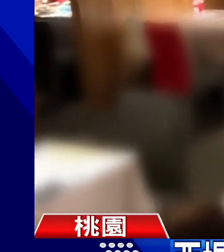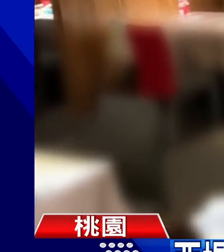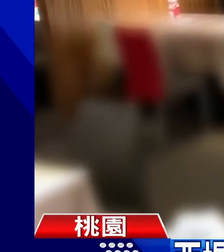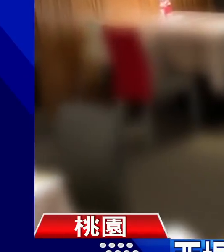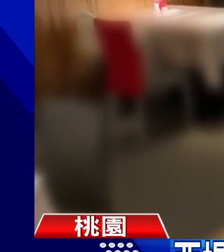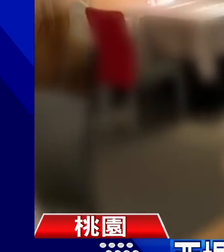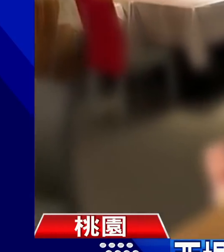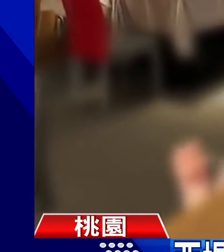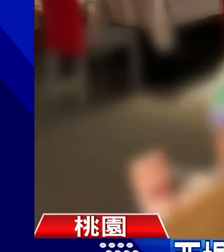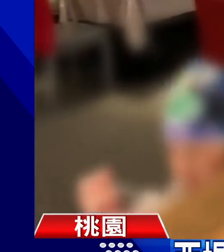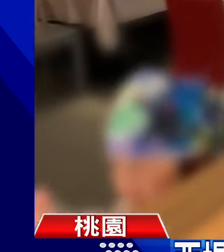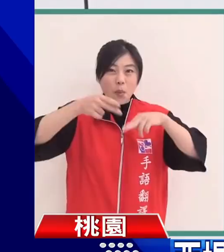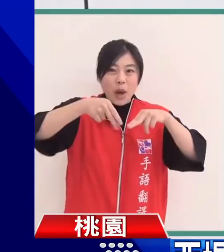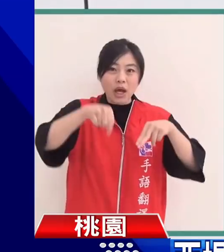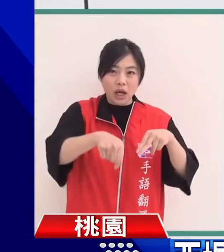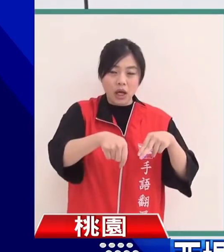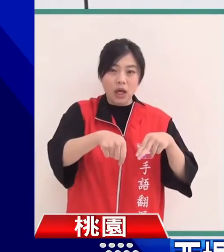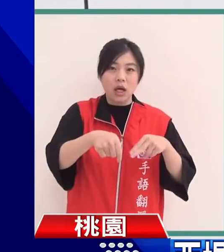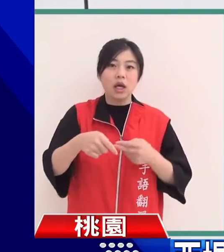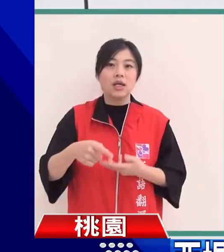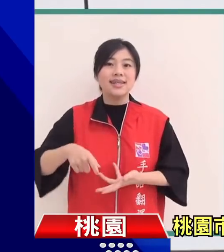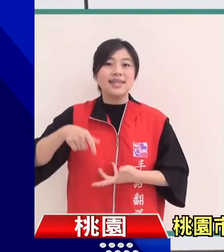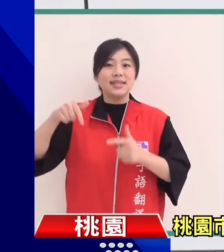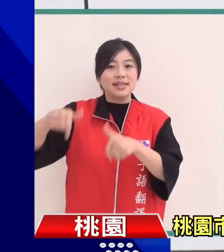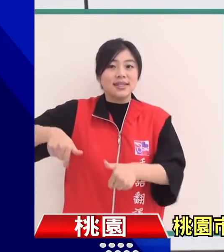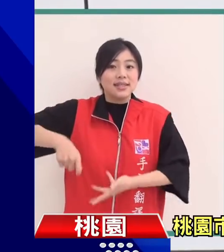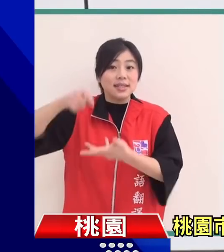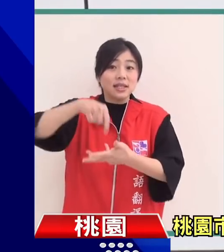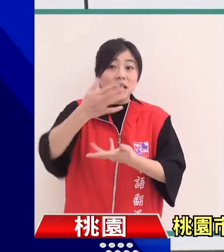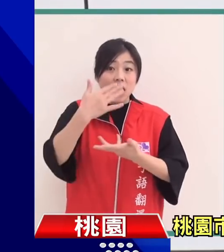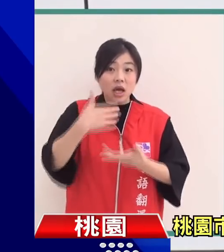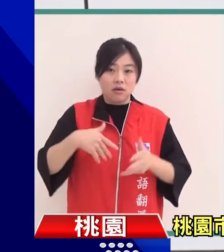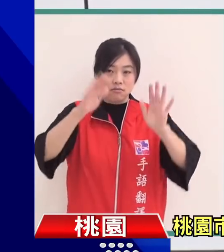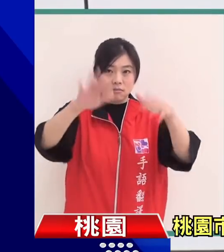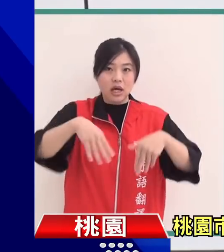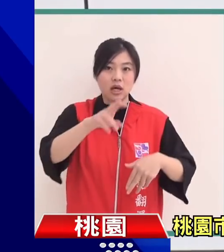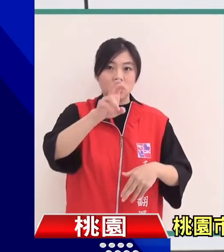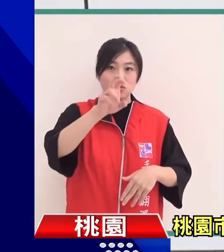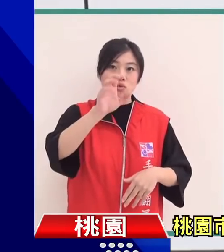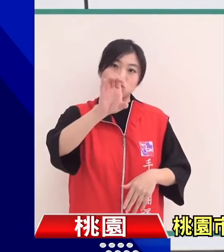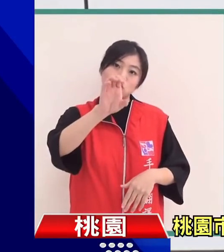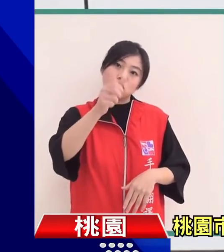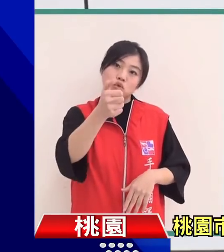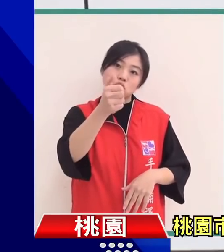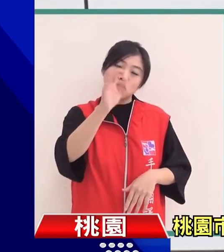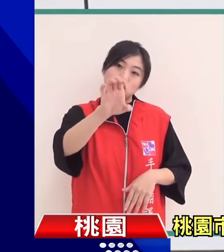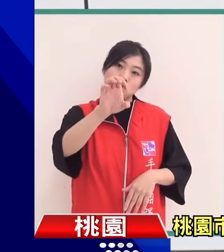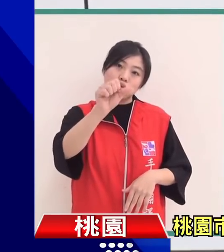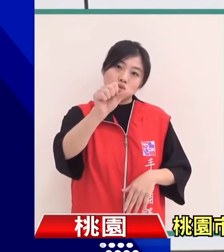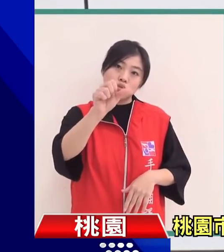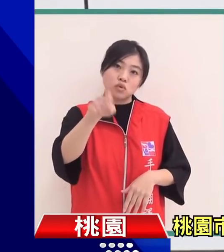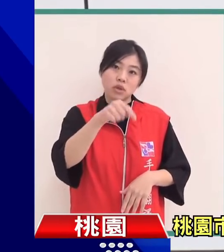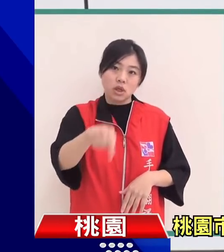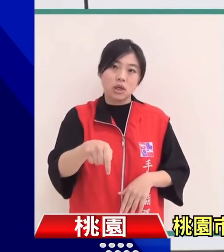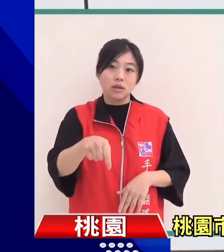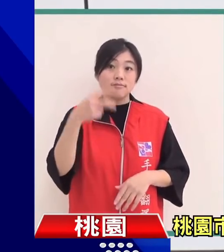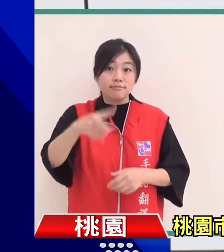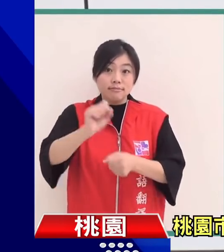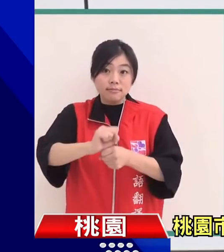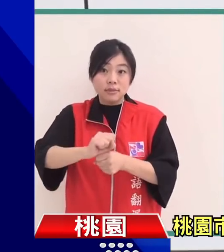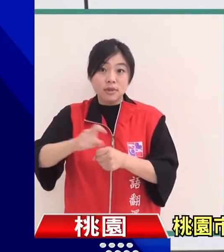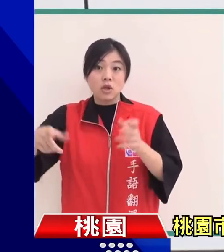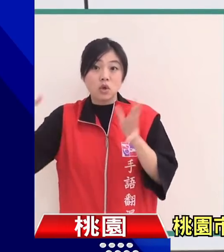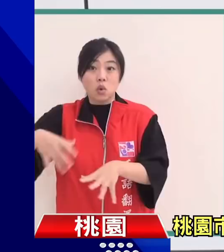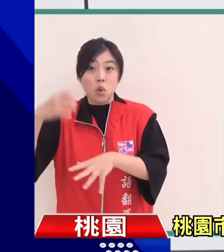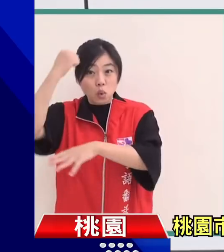一桌，让人非常担心。 那我们裁减了95位，那其中哦，同住家人5人